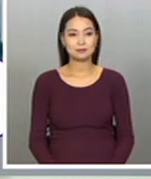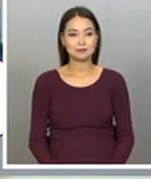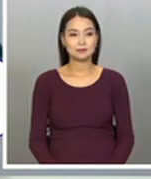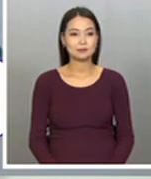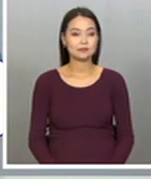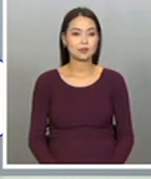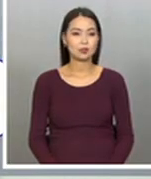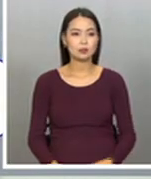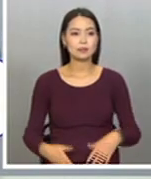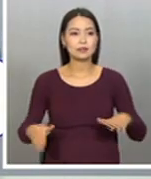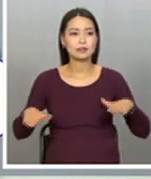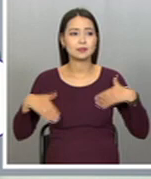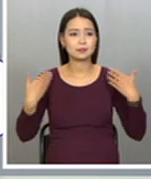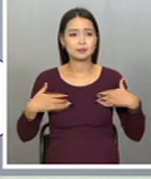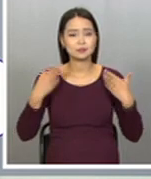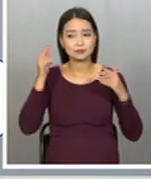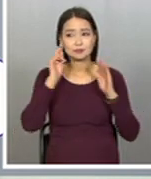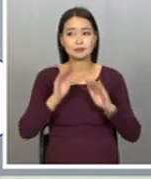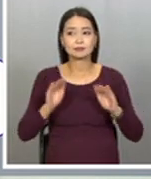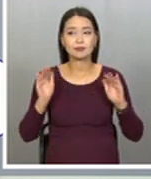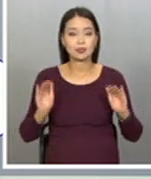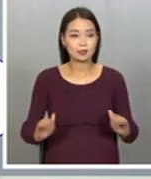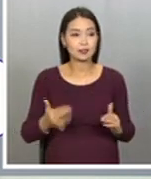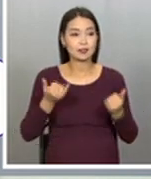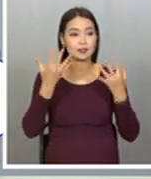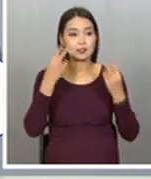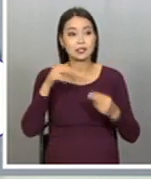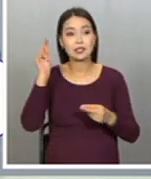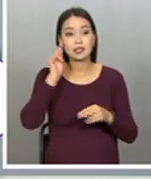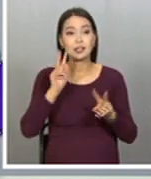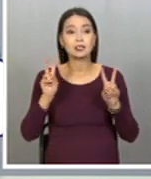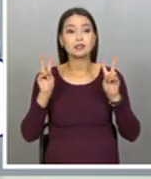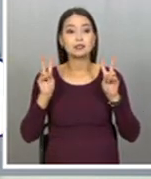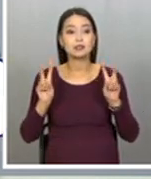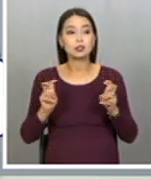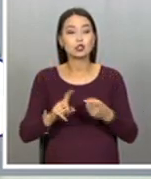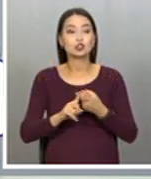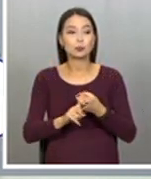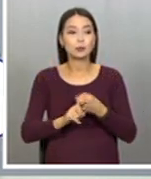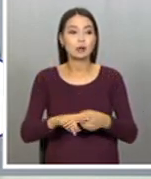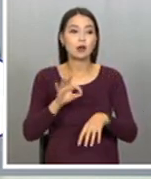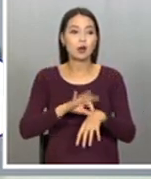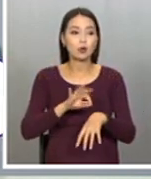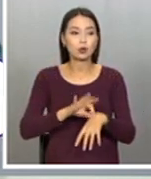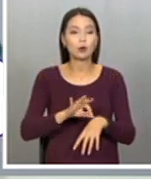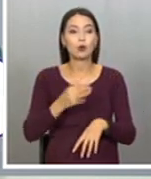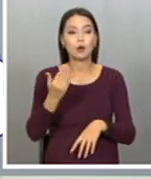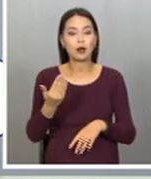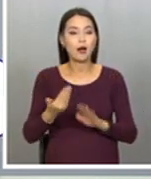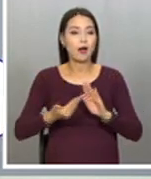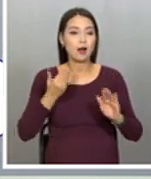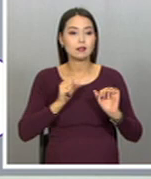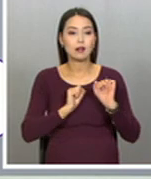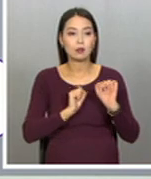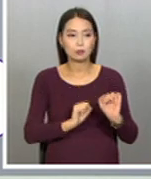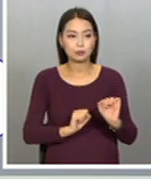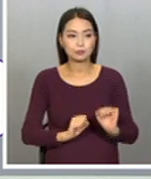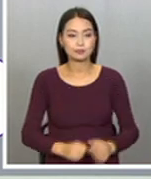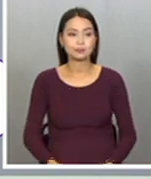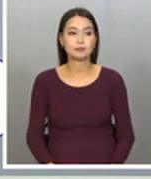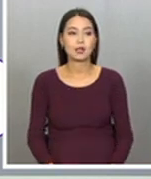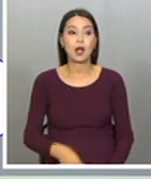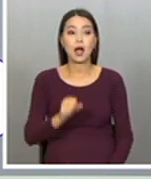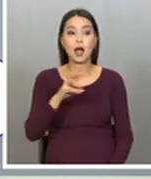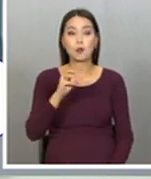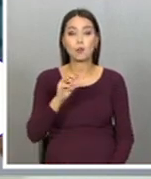Сәлеметсіздер ме, оқушылар? Бүгінгі сабағымыздың тақырыбы – жұқпалы аурулар және олардың алдын алу.